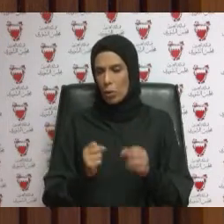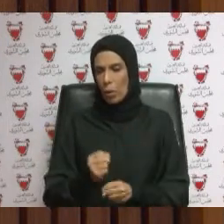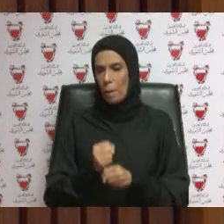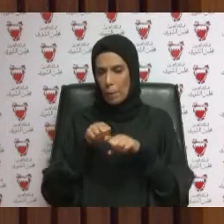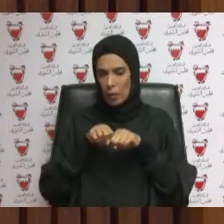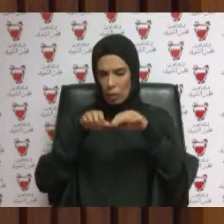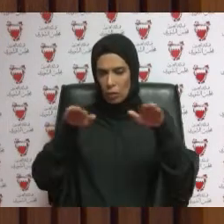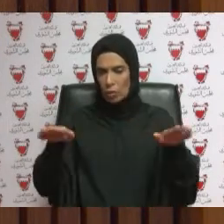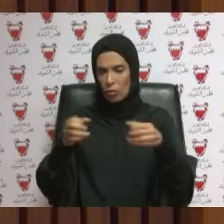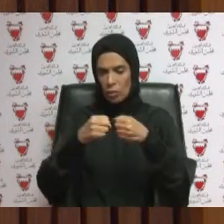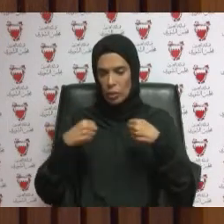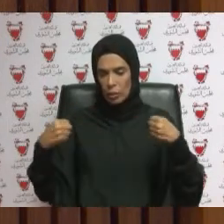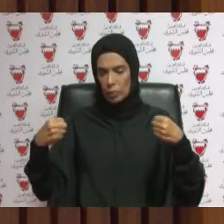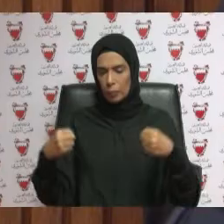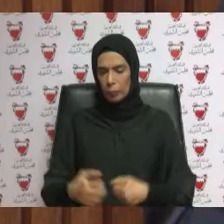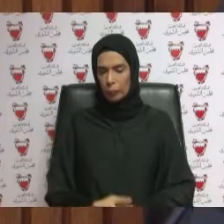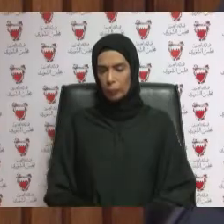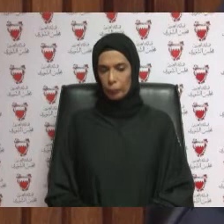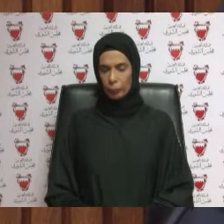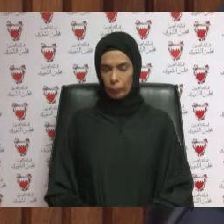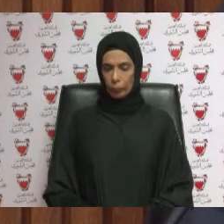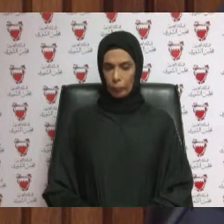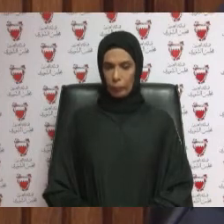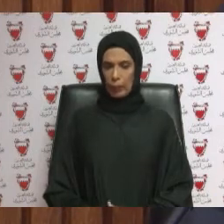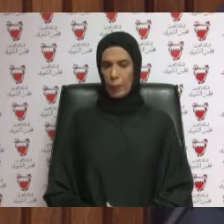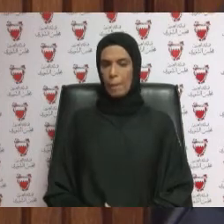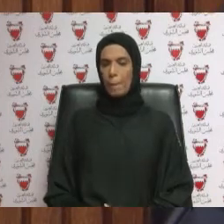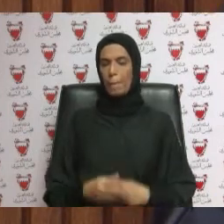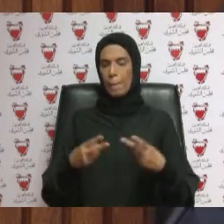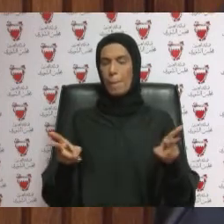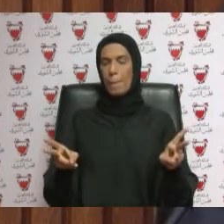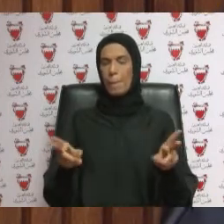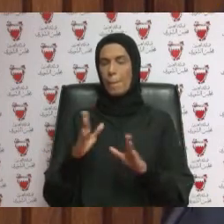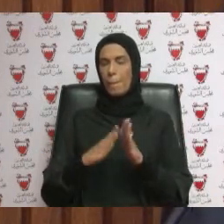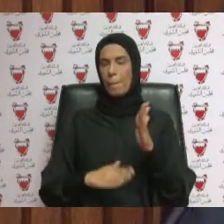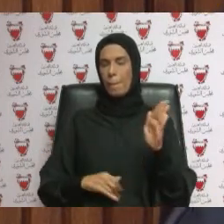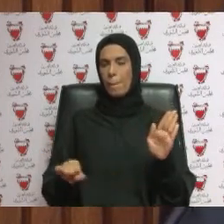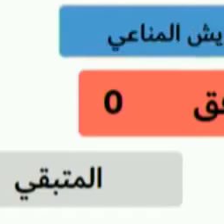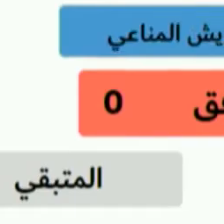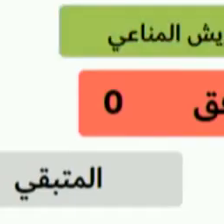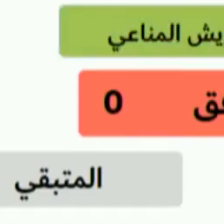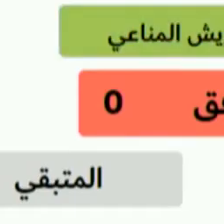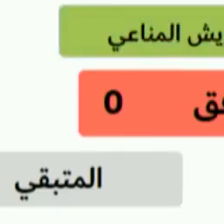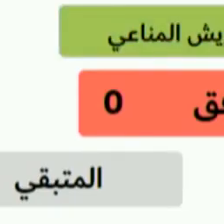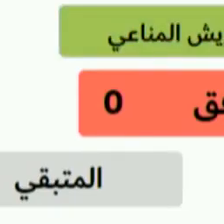التالي لتاريخ نشره في الجريدة الرسمية. شكرا. الموافقون على نص المادة الثانية؟